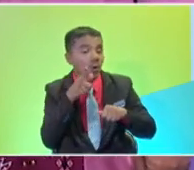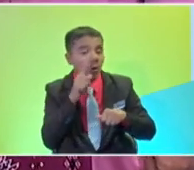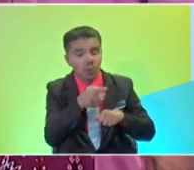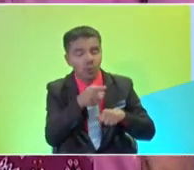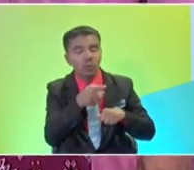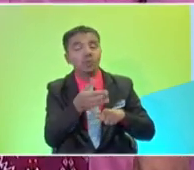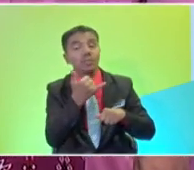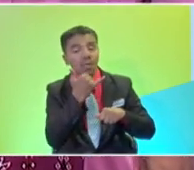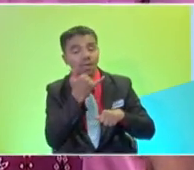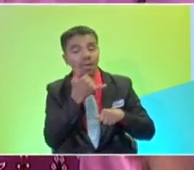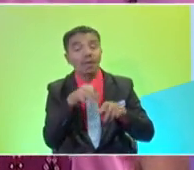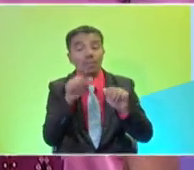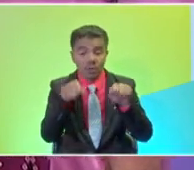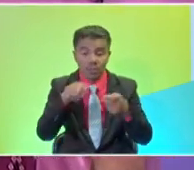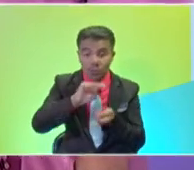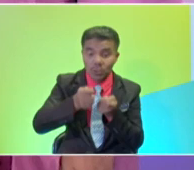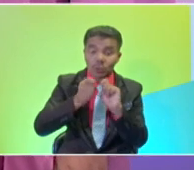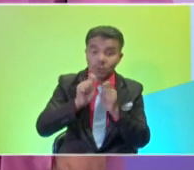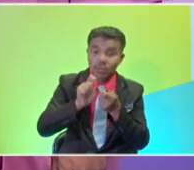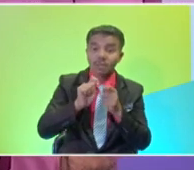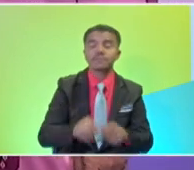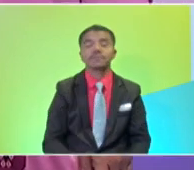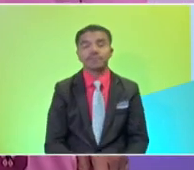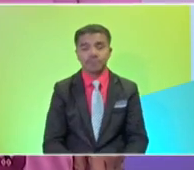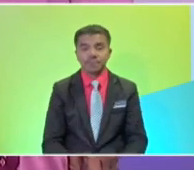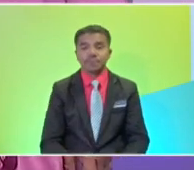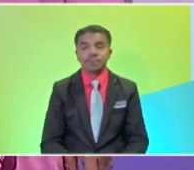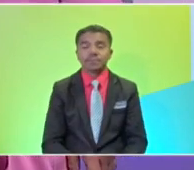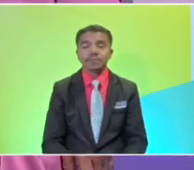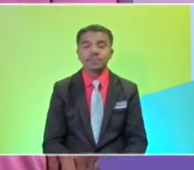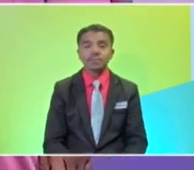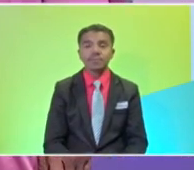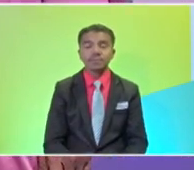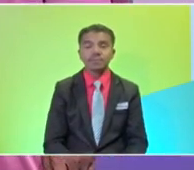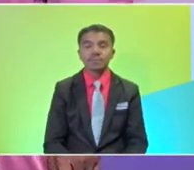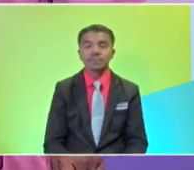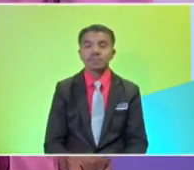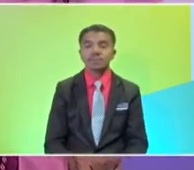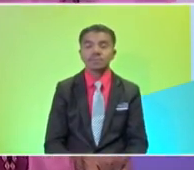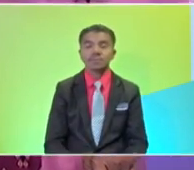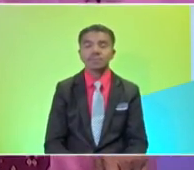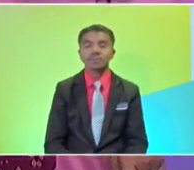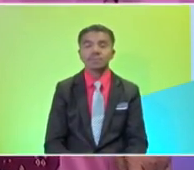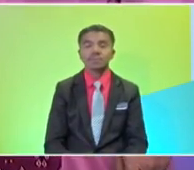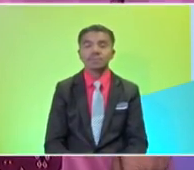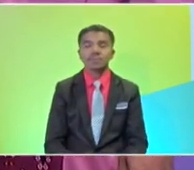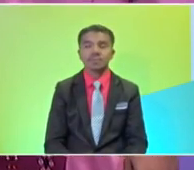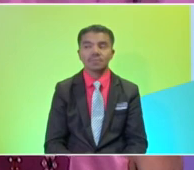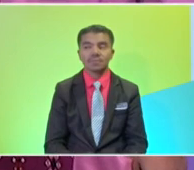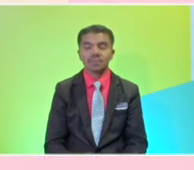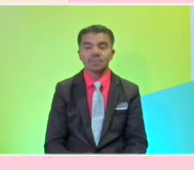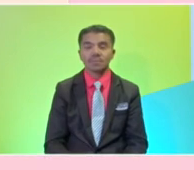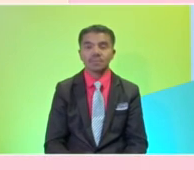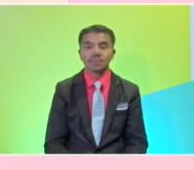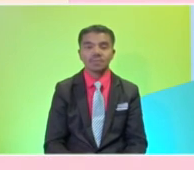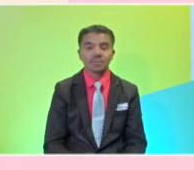bahasa Arab kita ketika nak mengajar bahasa Arab menilai kemahiran apa menulis t Aiman tengok rujuk pada